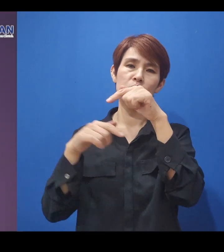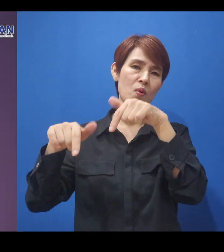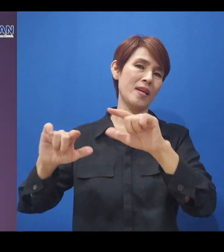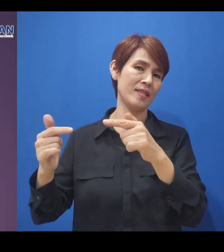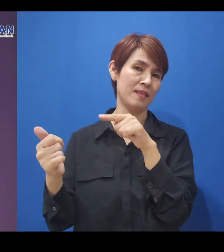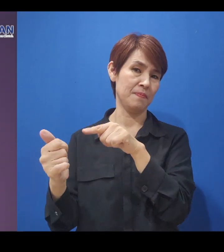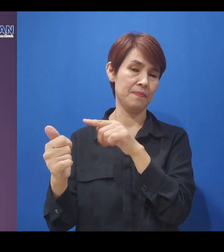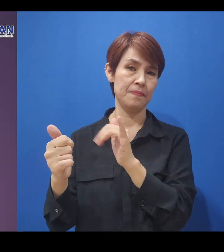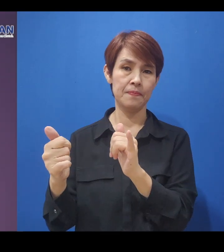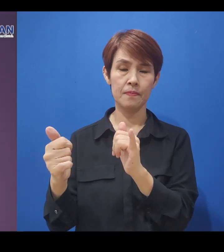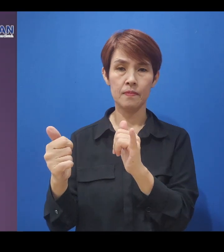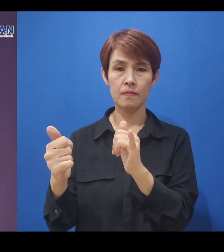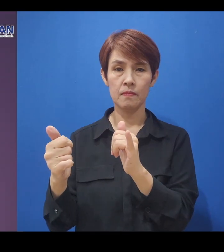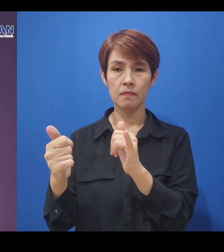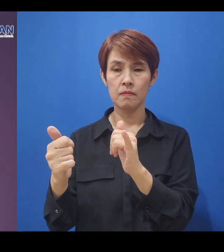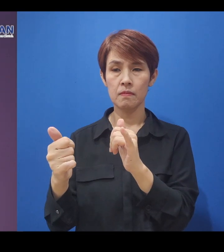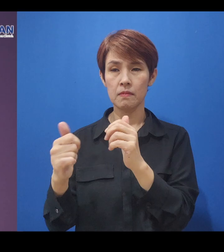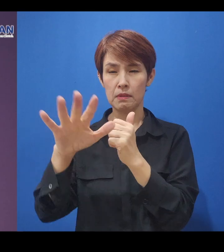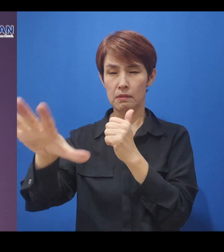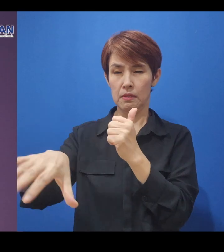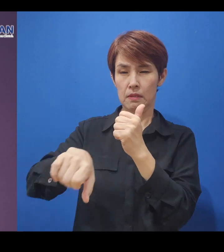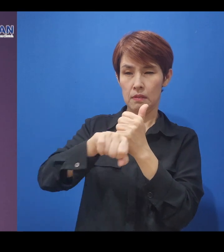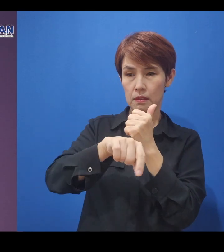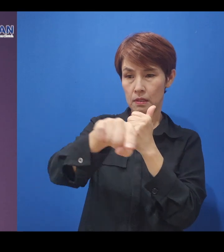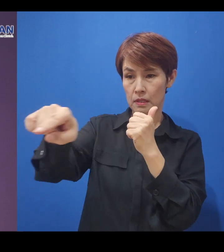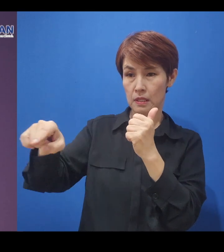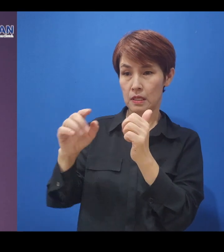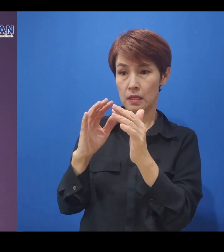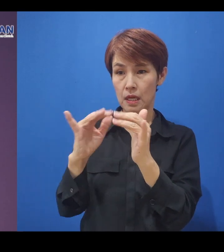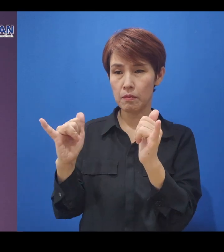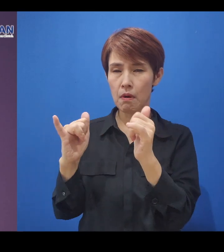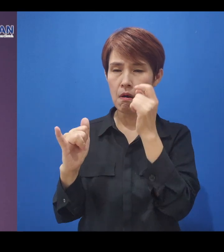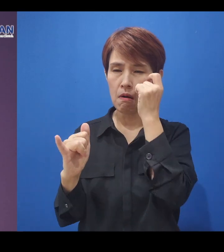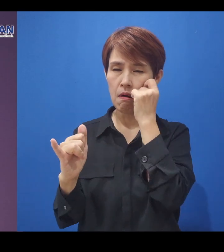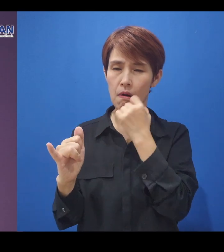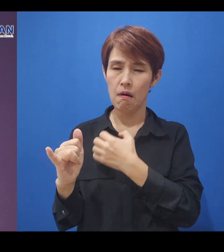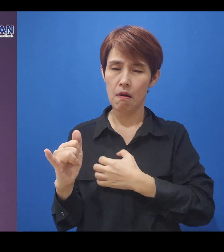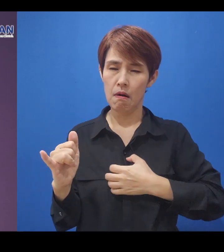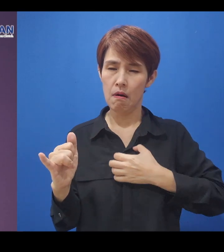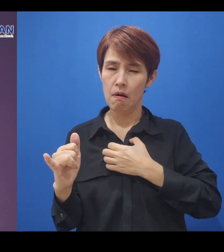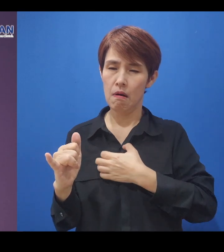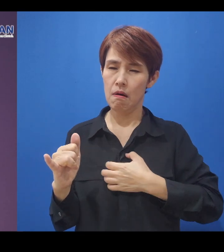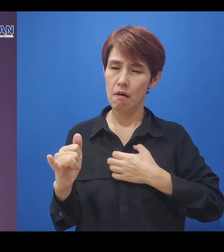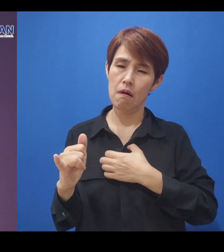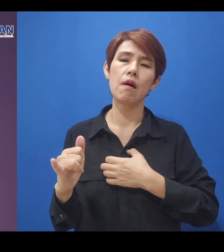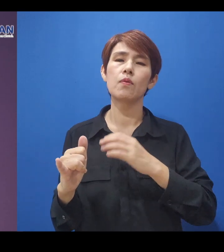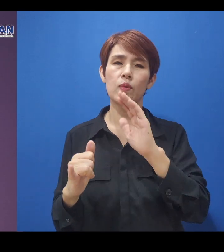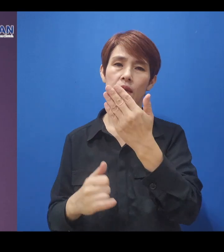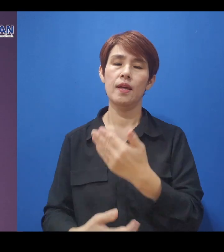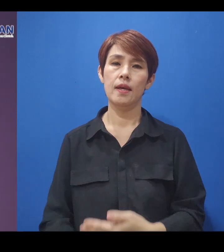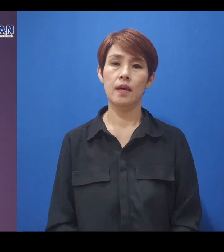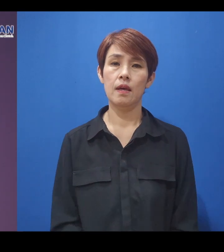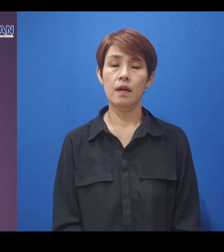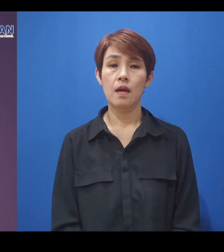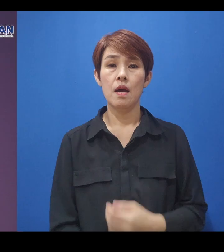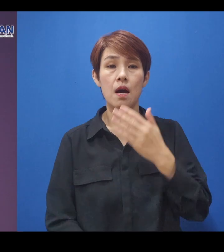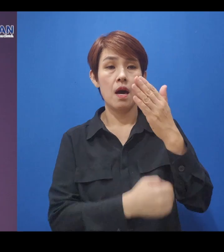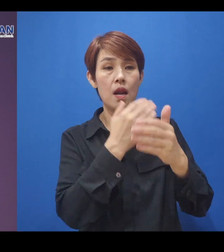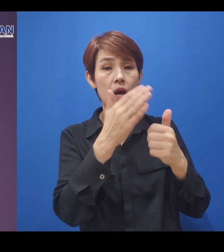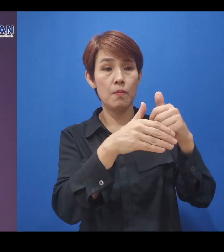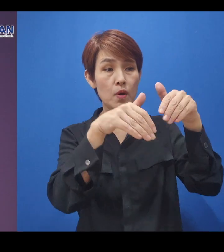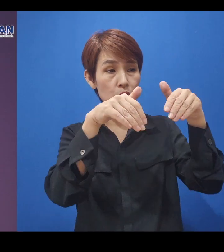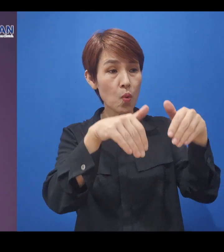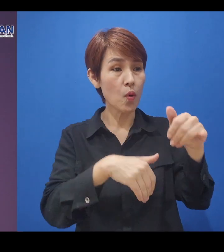결국에 그 사람에게 매여버린 사람들은 다 슬픔에 빠져버리죠. 그러나 하나님의 종이